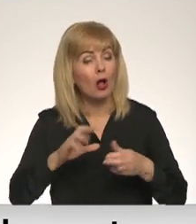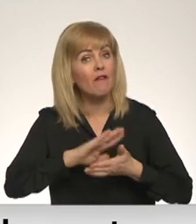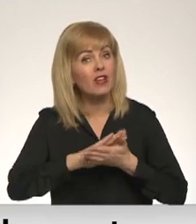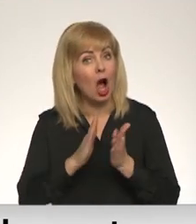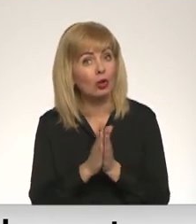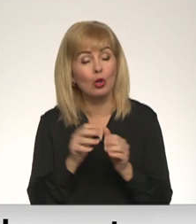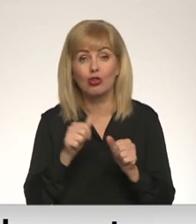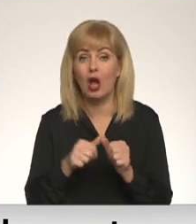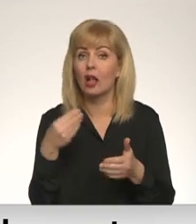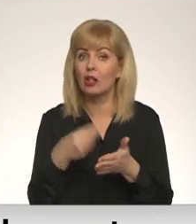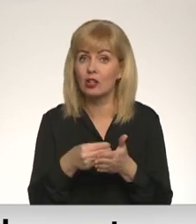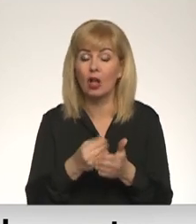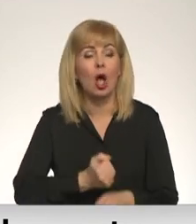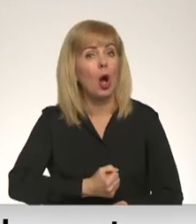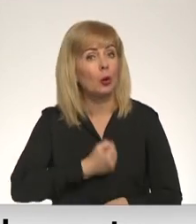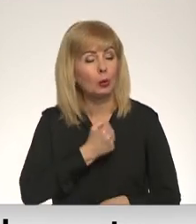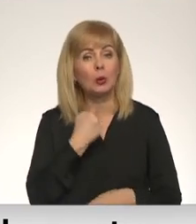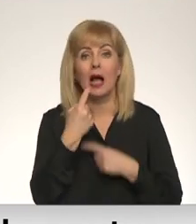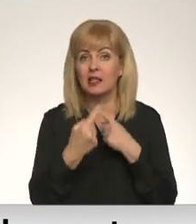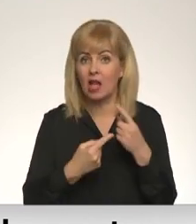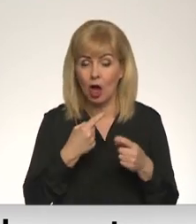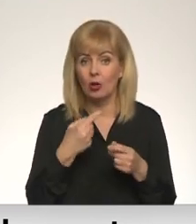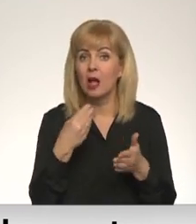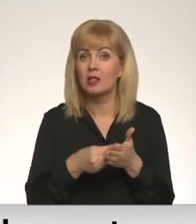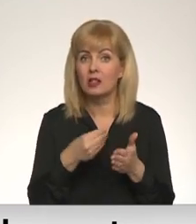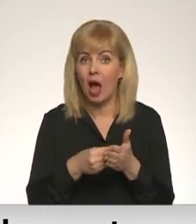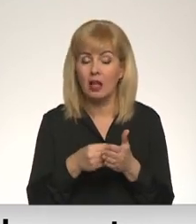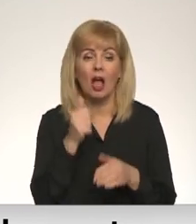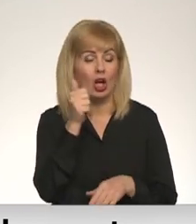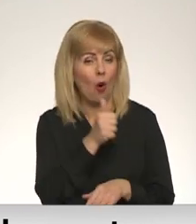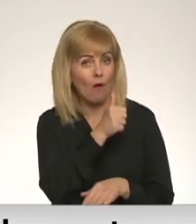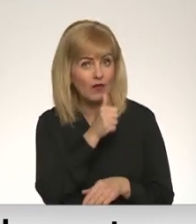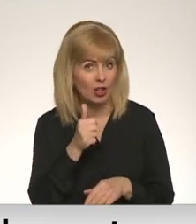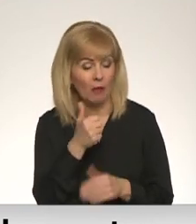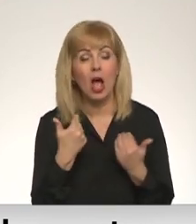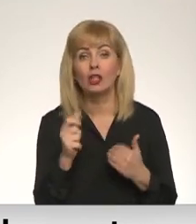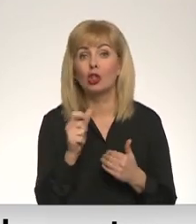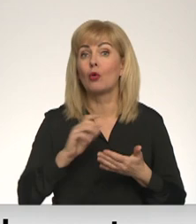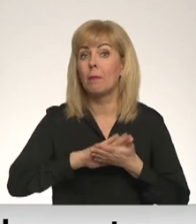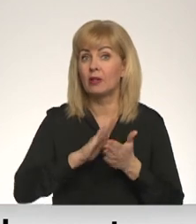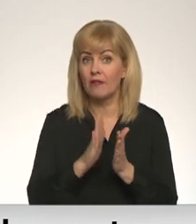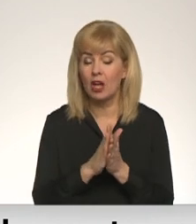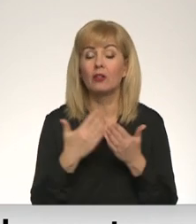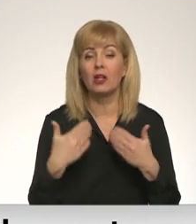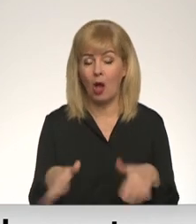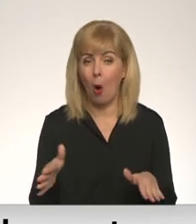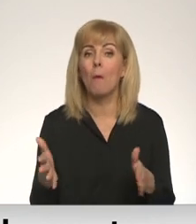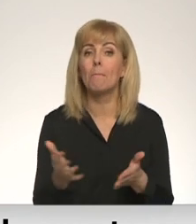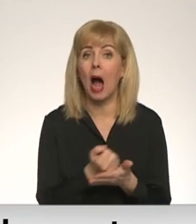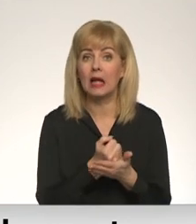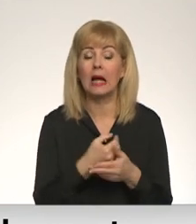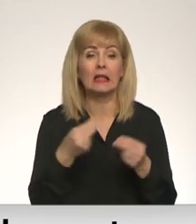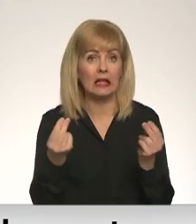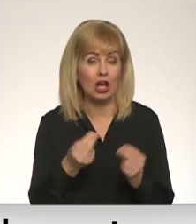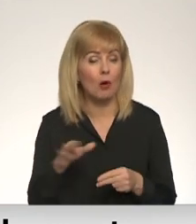par zāļu cenu esot grūtākā sarunu daļa, cena ir konfidenciāla. Šobrīd vienošanās esot panākta, līgums no